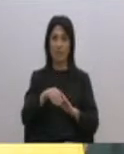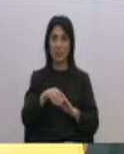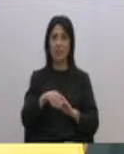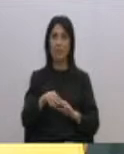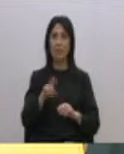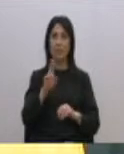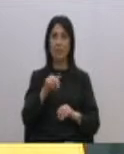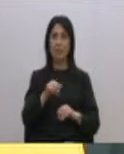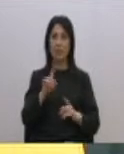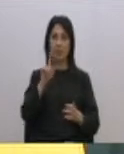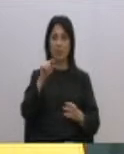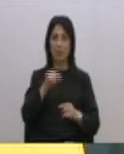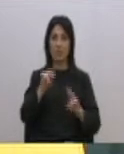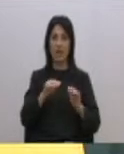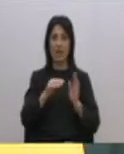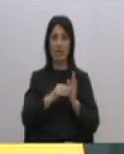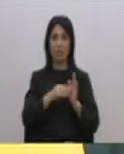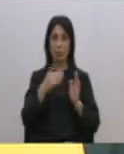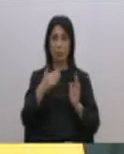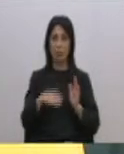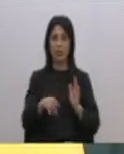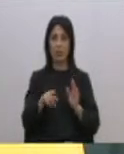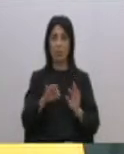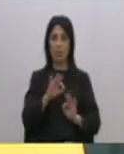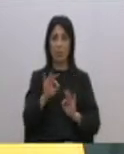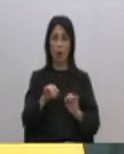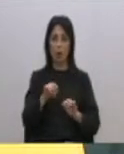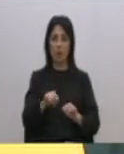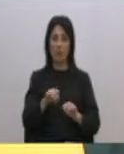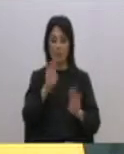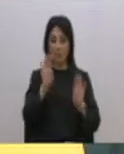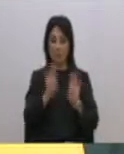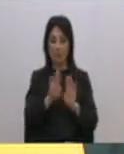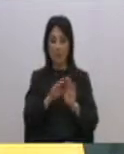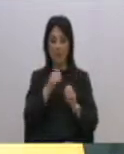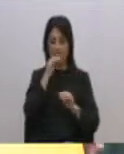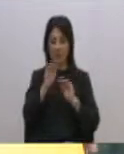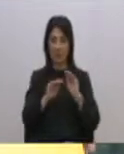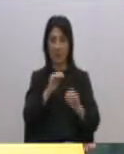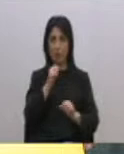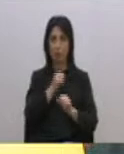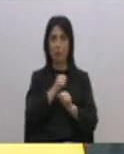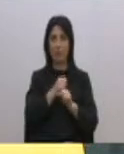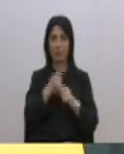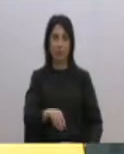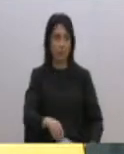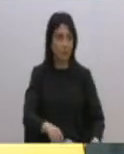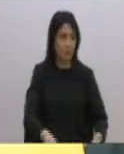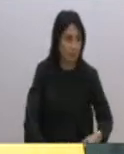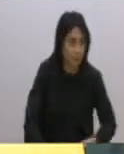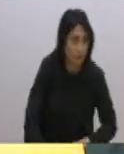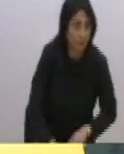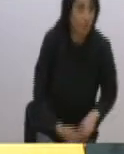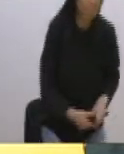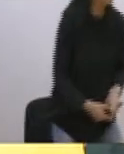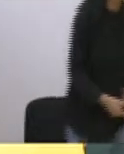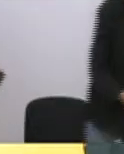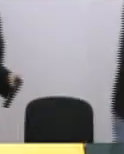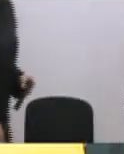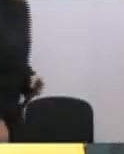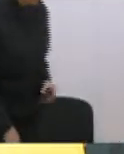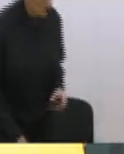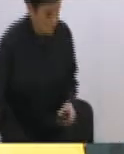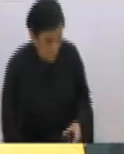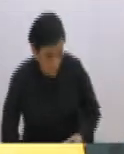და შესაბამისად გათვალისწინებულია ამ პროექტით, რომ მსგავსი ინფრასტრუქტურა მოეწყოს სხვა პენიტენციურ. რა